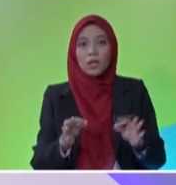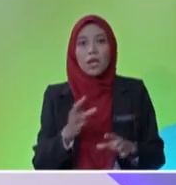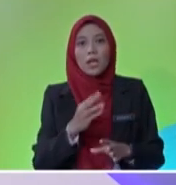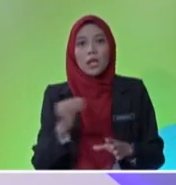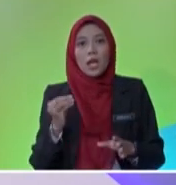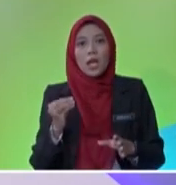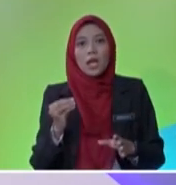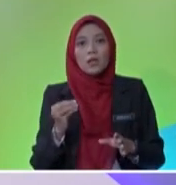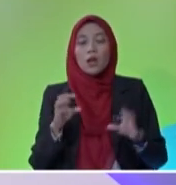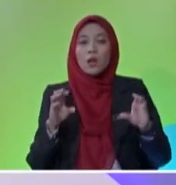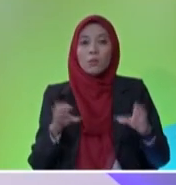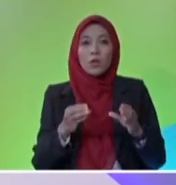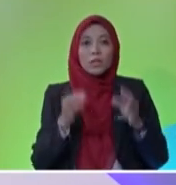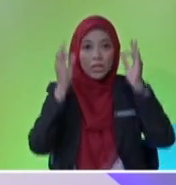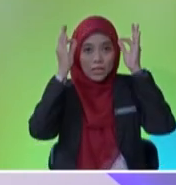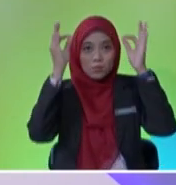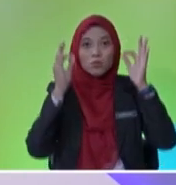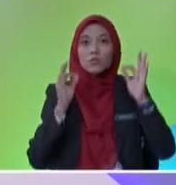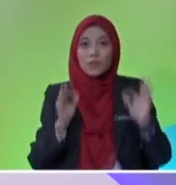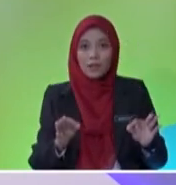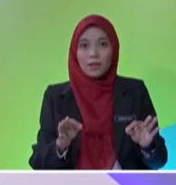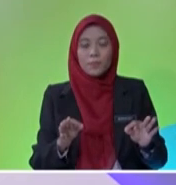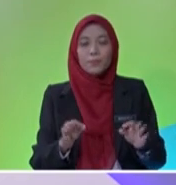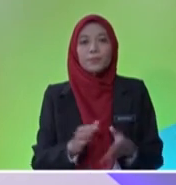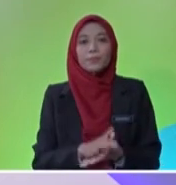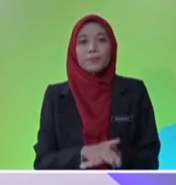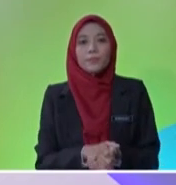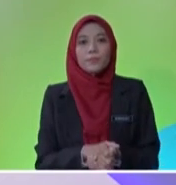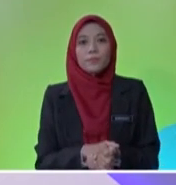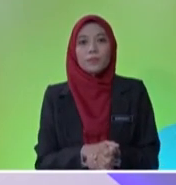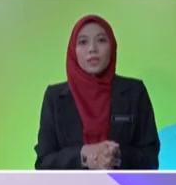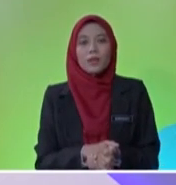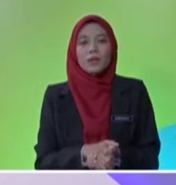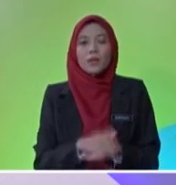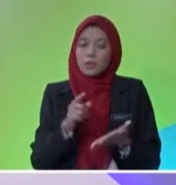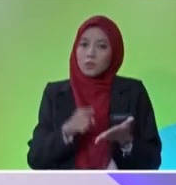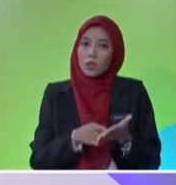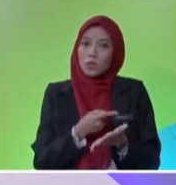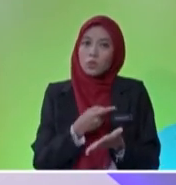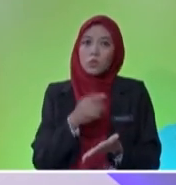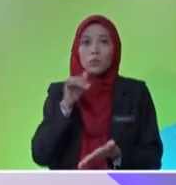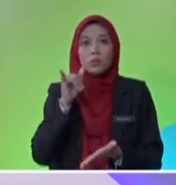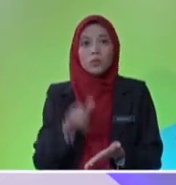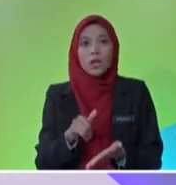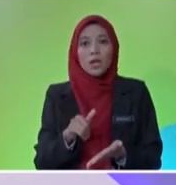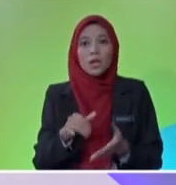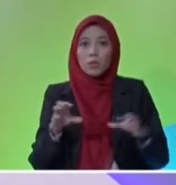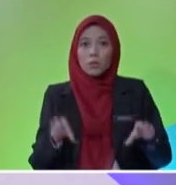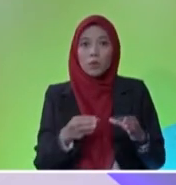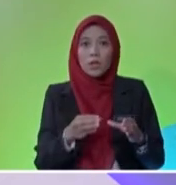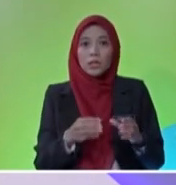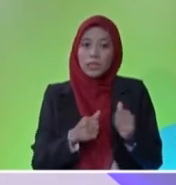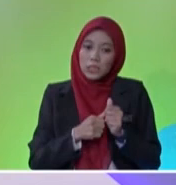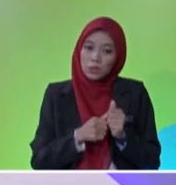akan terus kepada ke keputusan-keputusan ini merupakan sesuatu yang telah ditetapkan berdasarkan apa yang